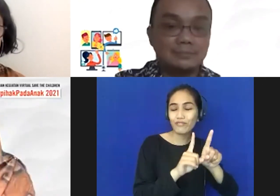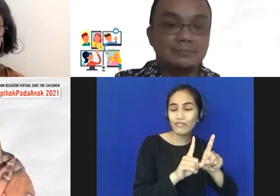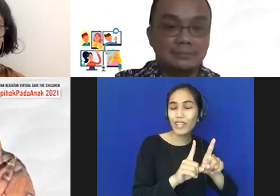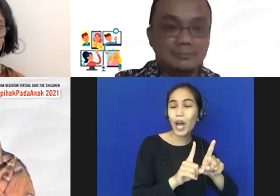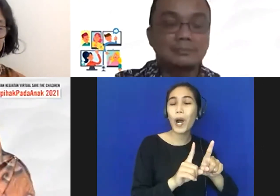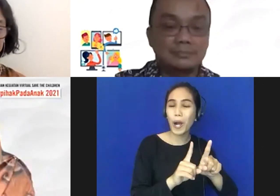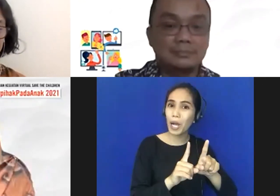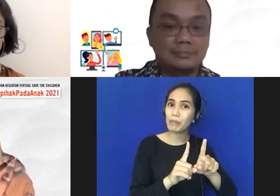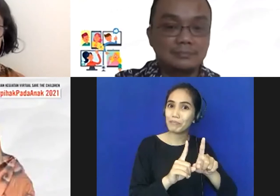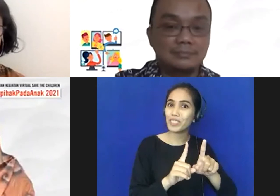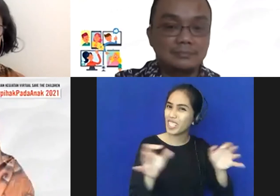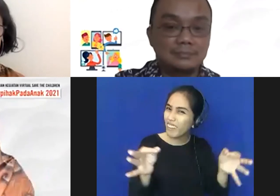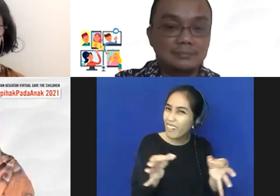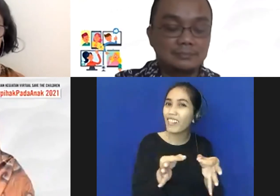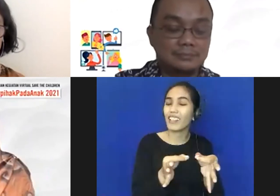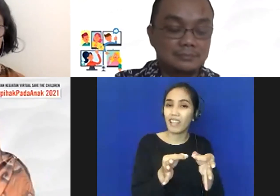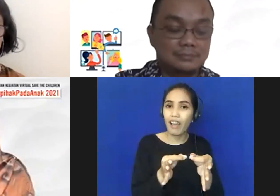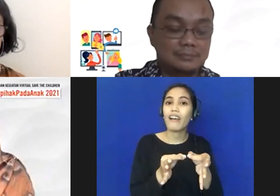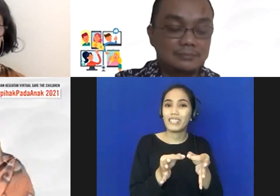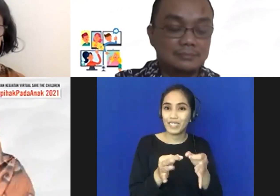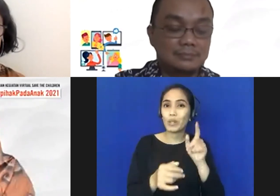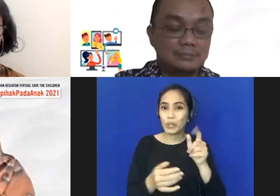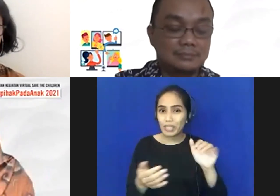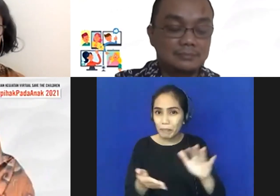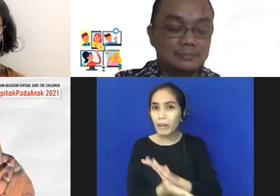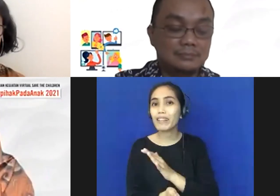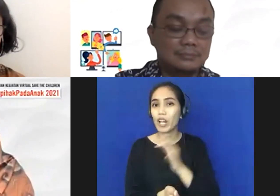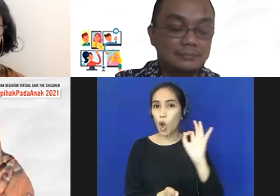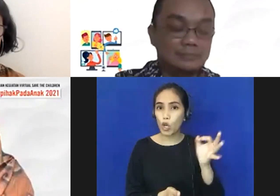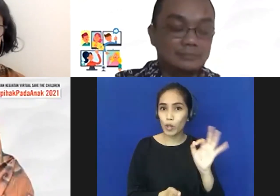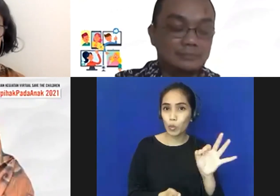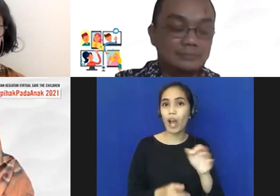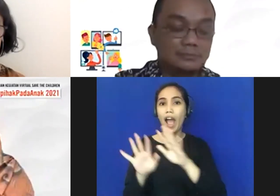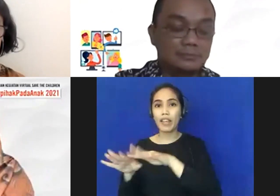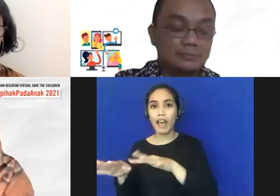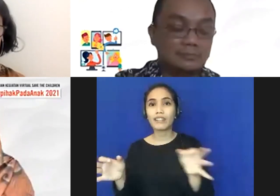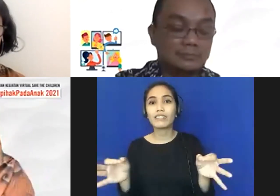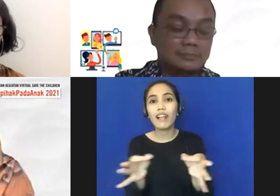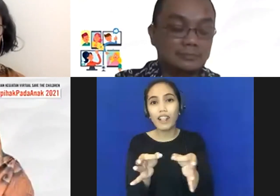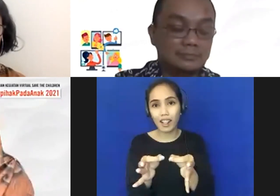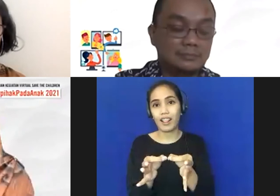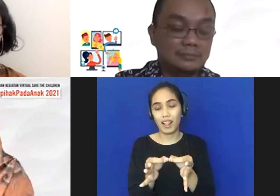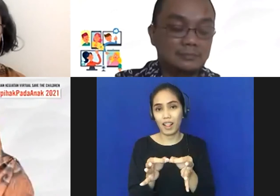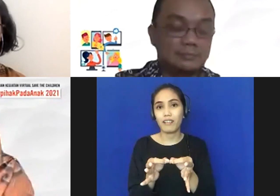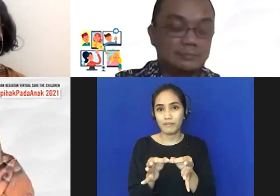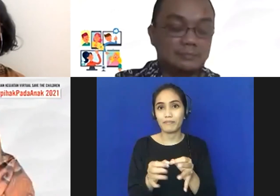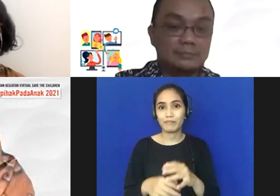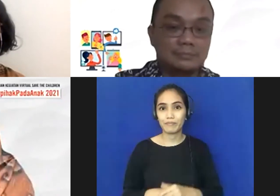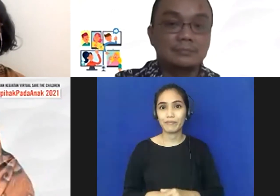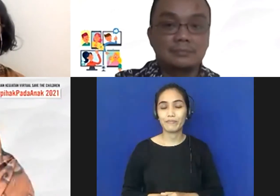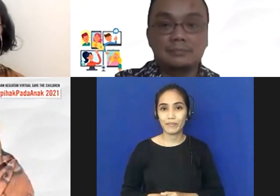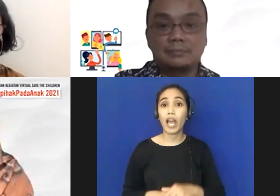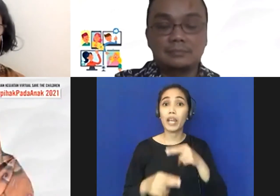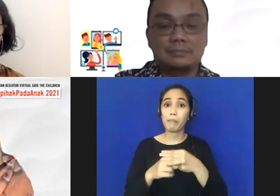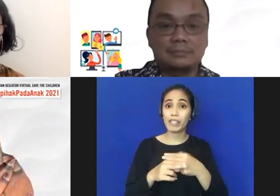itu kita benar-benar kita jadikan peluang. Nah, bagaimana untuk membangun, jadi peluang bersama-sama membangun resiliensi ya. Tadi Mbak